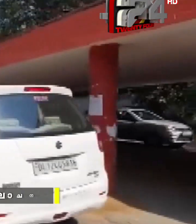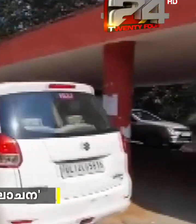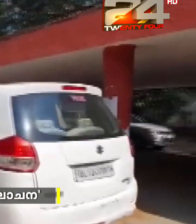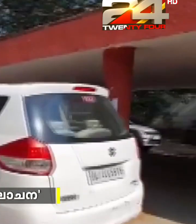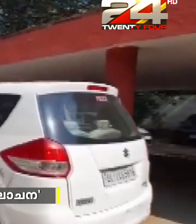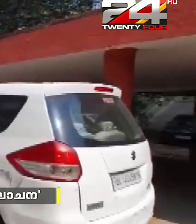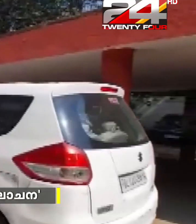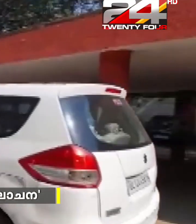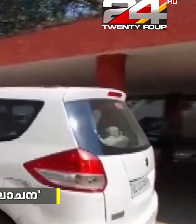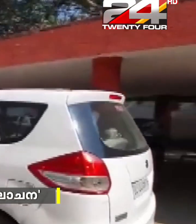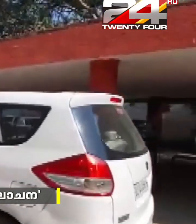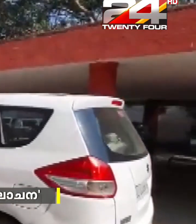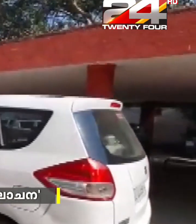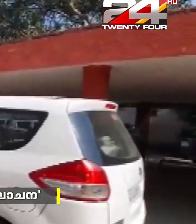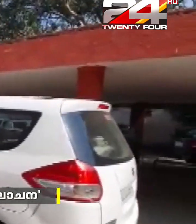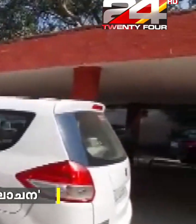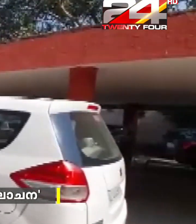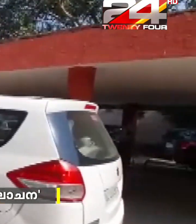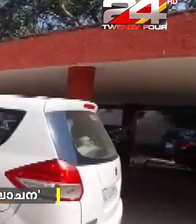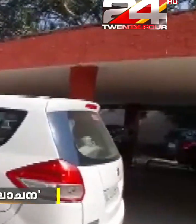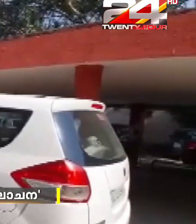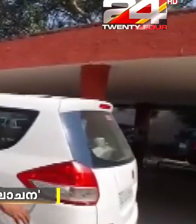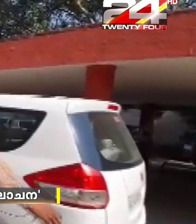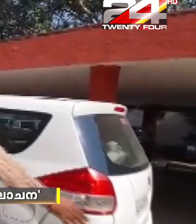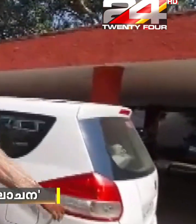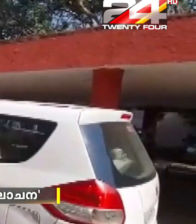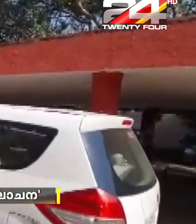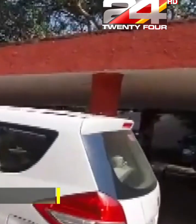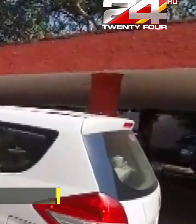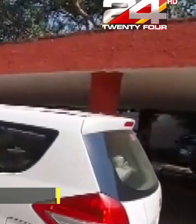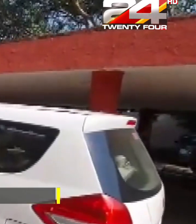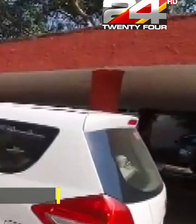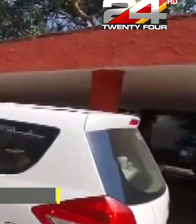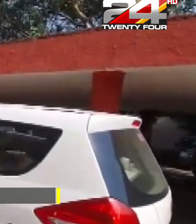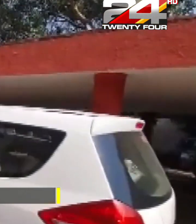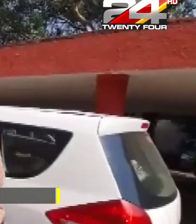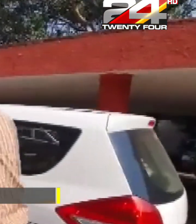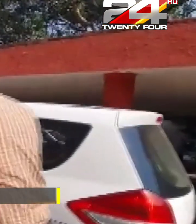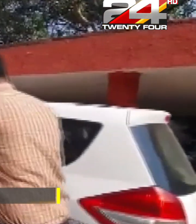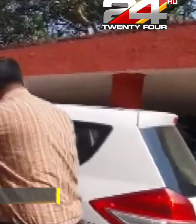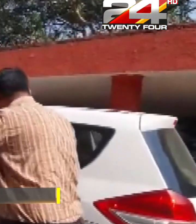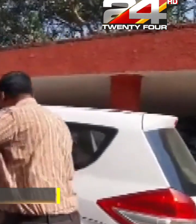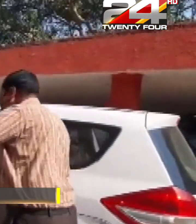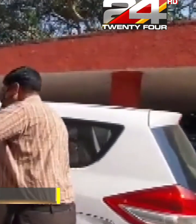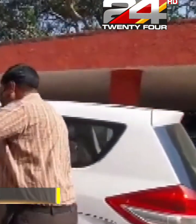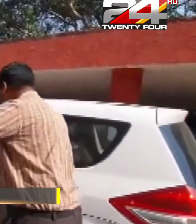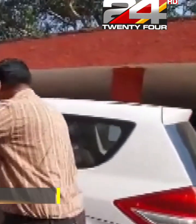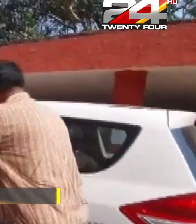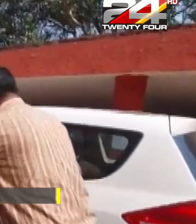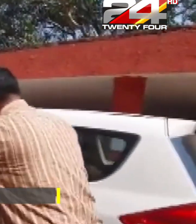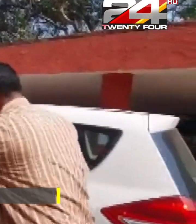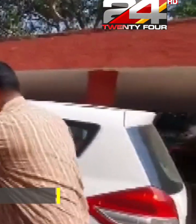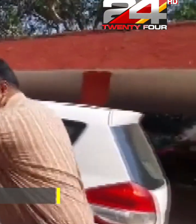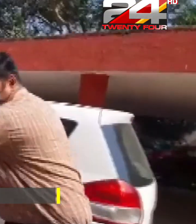KP ഗോസാവിക്കൊപ്പമായിരുന്നു ഗൂഢാലോചന. ഷാറൂഖ് ഖാനോട് ഗോസാവി 25 കോടി ആവശ്യപ്പെട്ടു. ചർച്ചയിൽ 18 കോടിയായി ഇത്